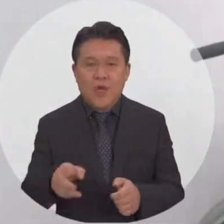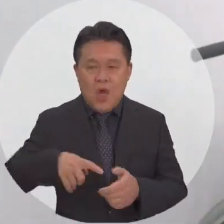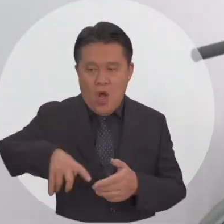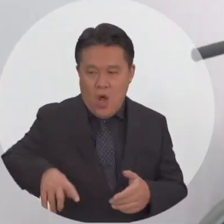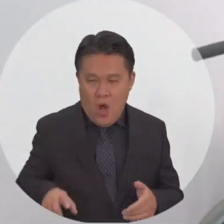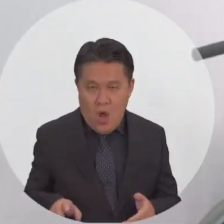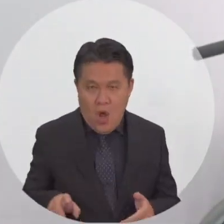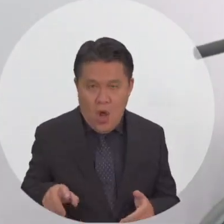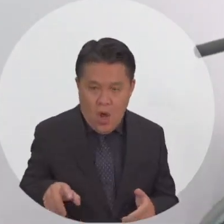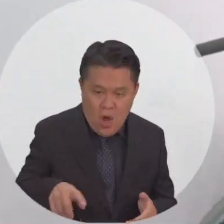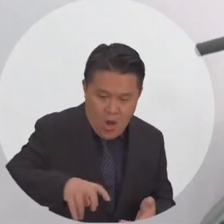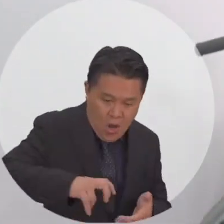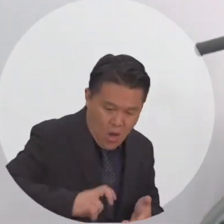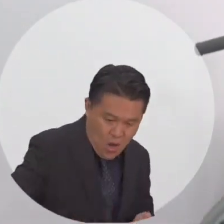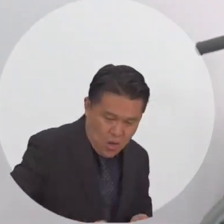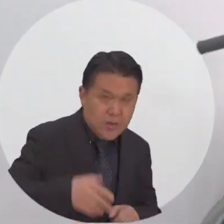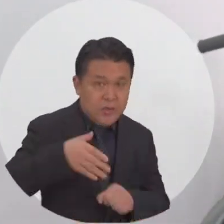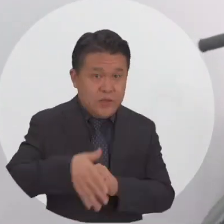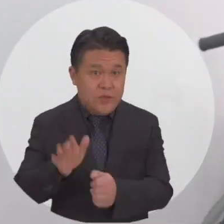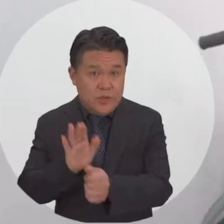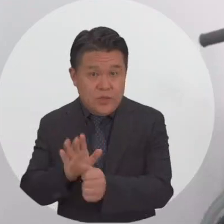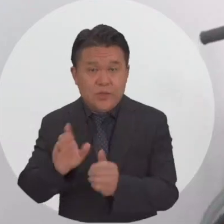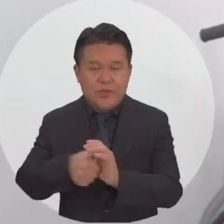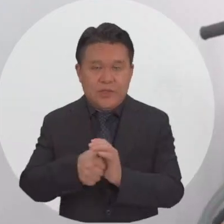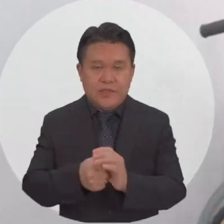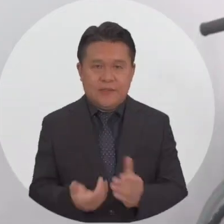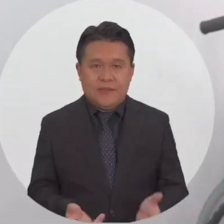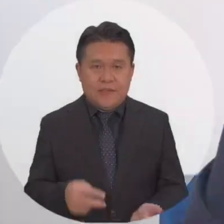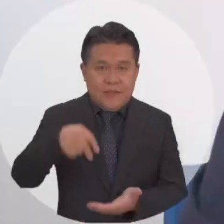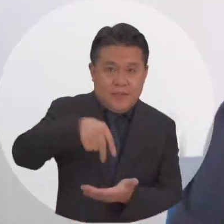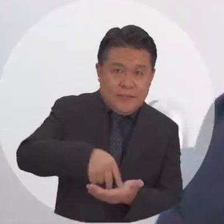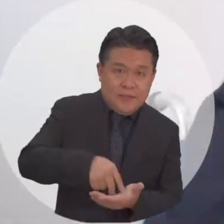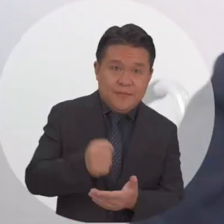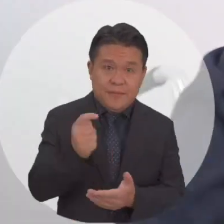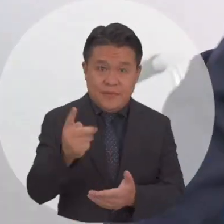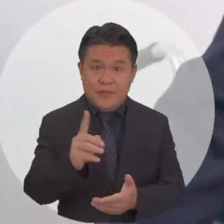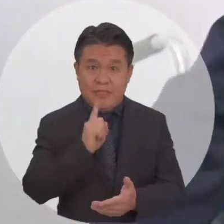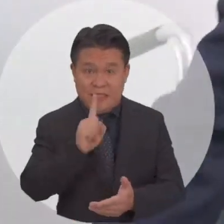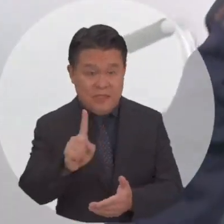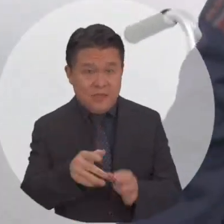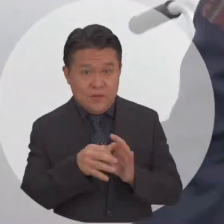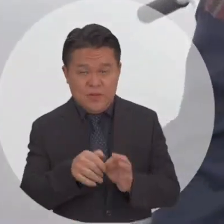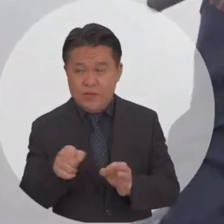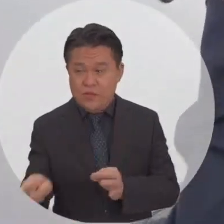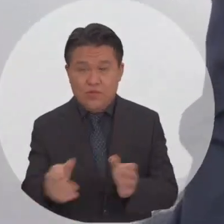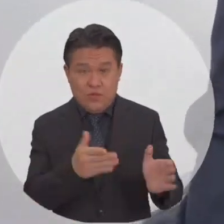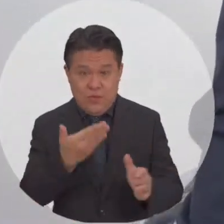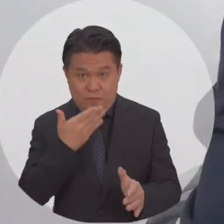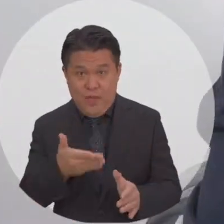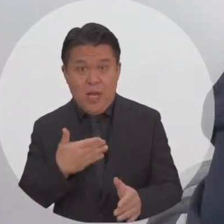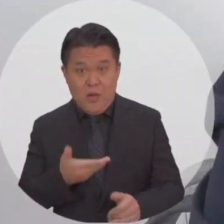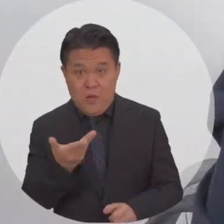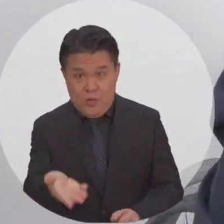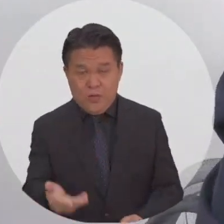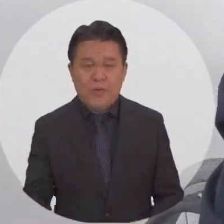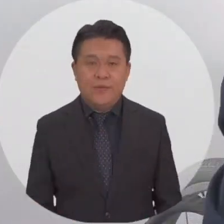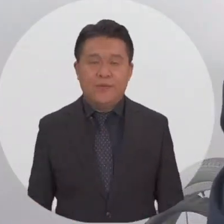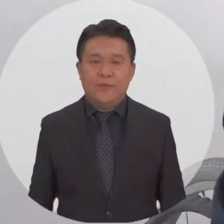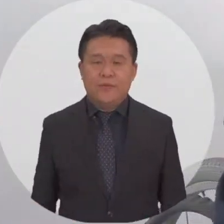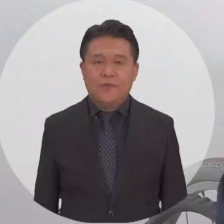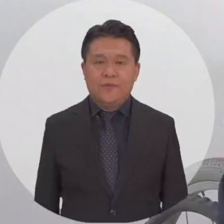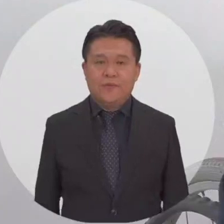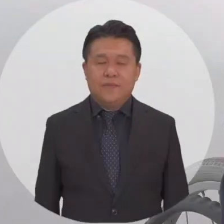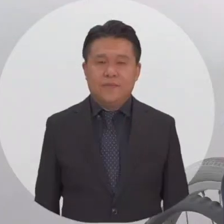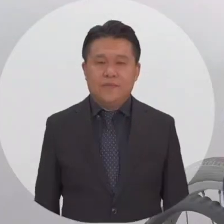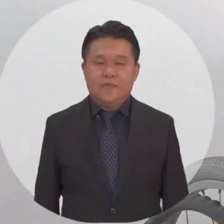허리를 굽히면서 휠체어에 앉도록 합니다. 이때 일어섭니다. 또는 하나, 둘, 셋 등의 말을 하며 대상자가